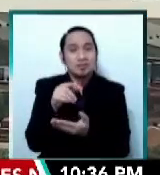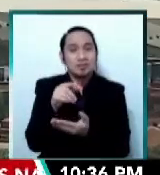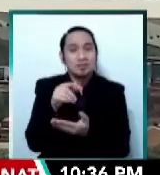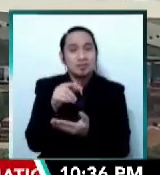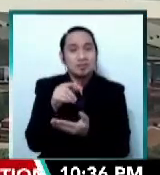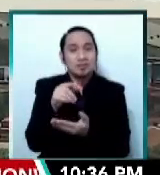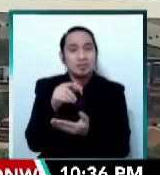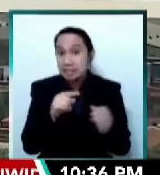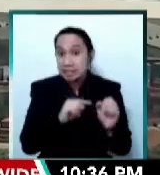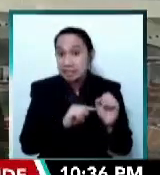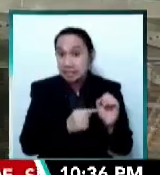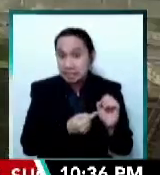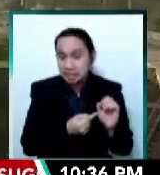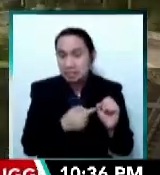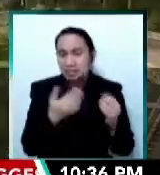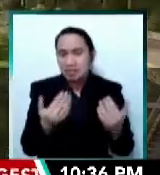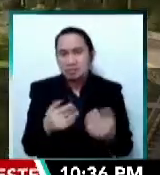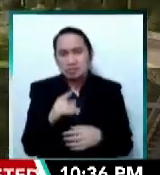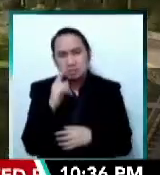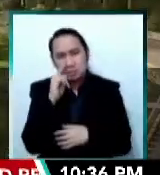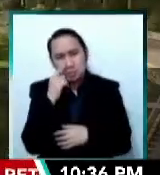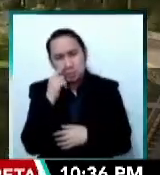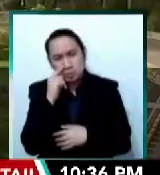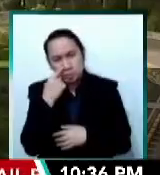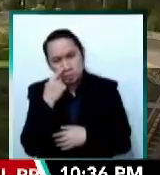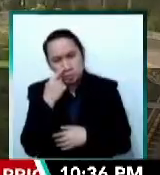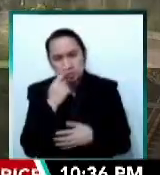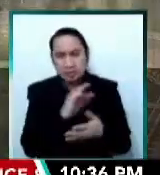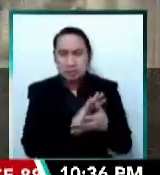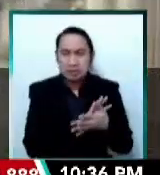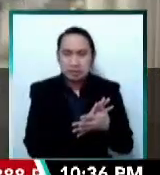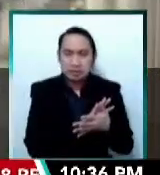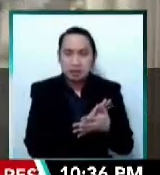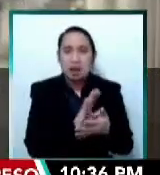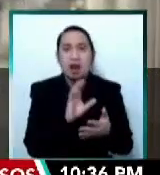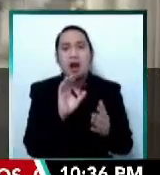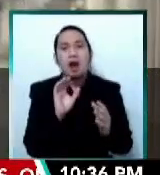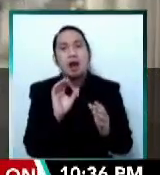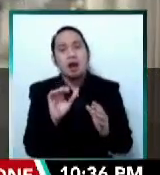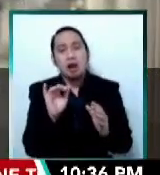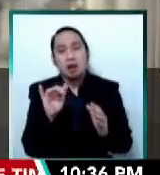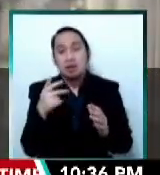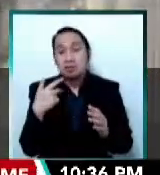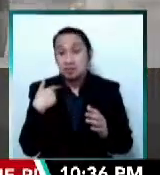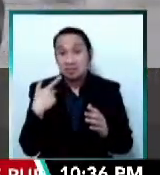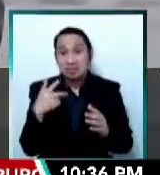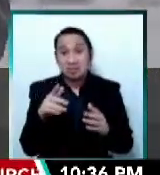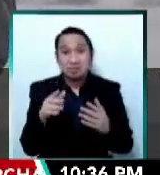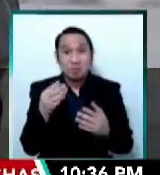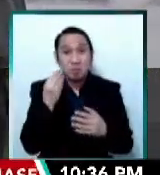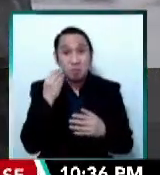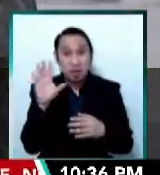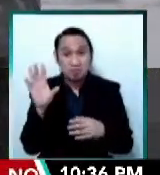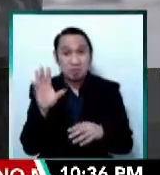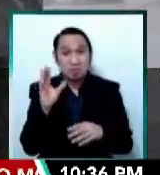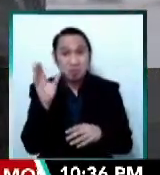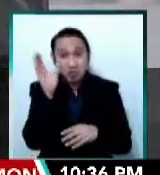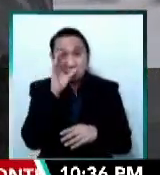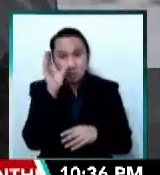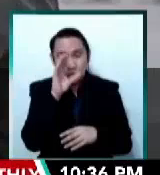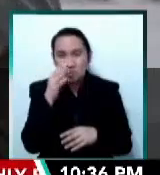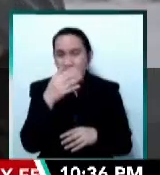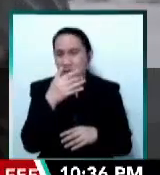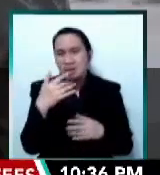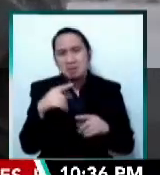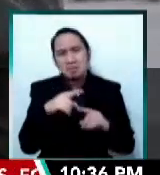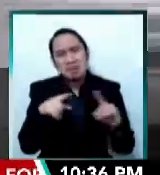ang lahat sa boredom na dulot ng pandemya. Napilitan kasing umuwi from Cebu si Avin Benjamin, pero lockdown din ang inabutan